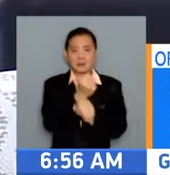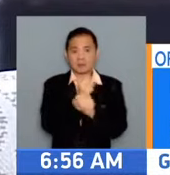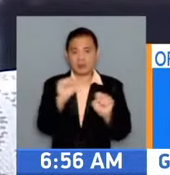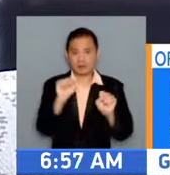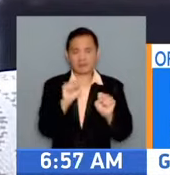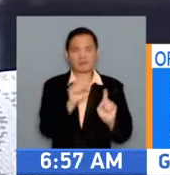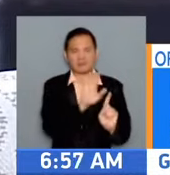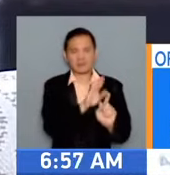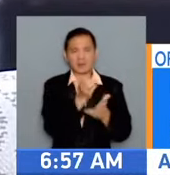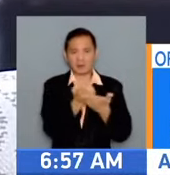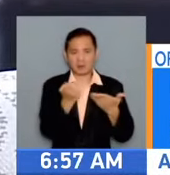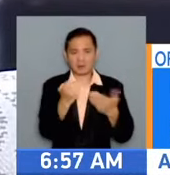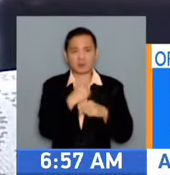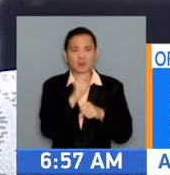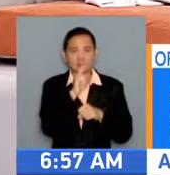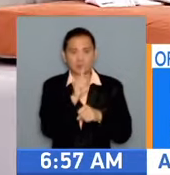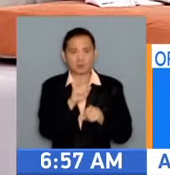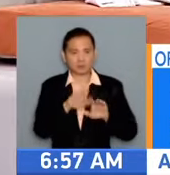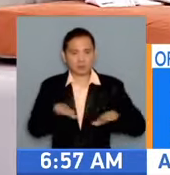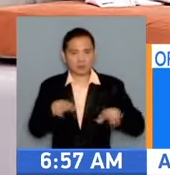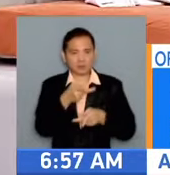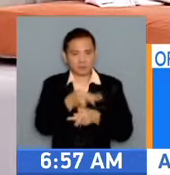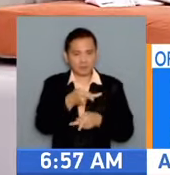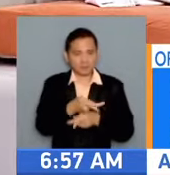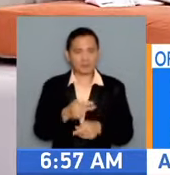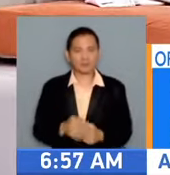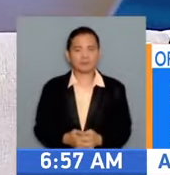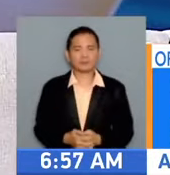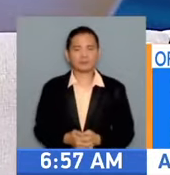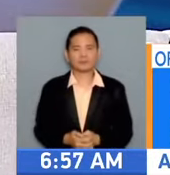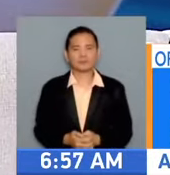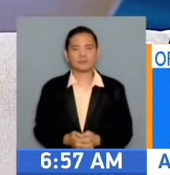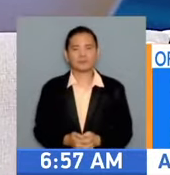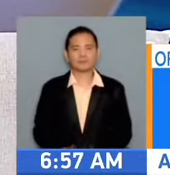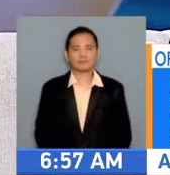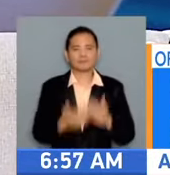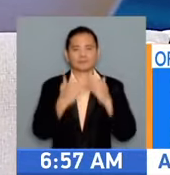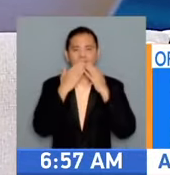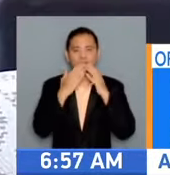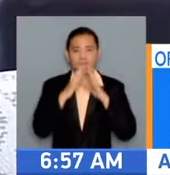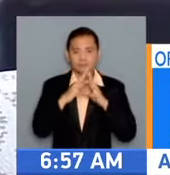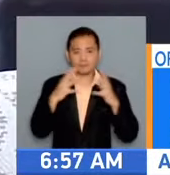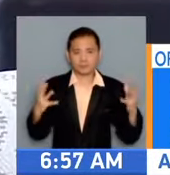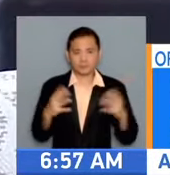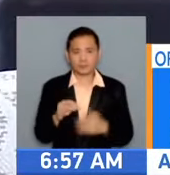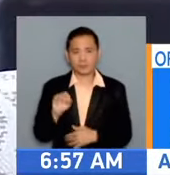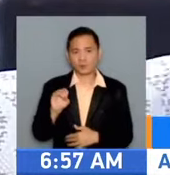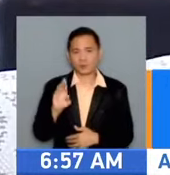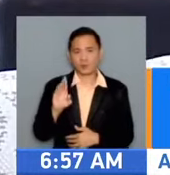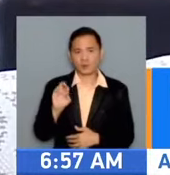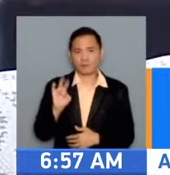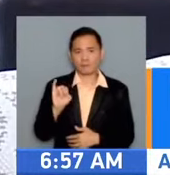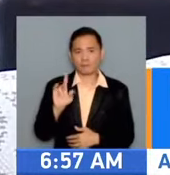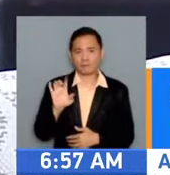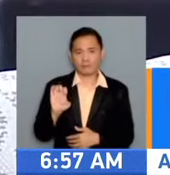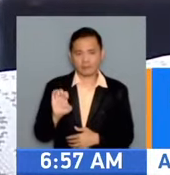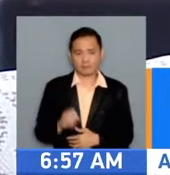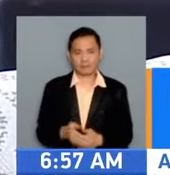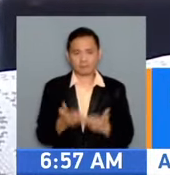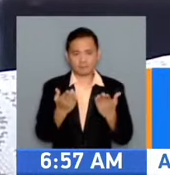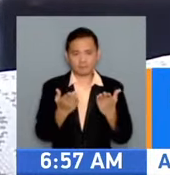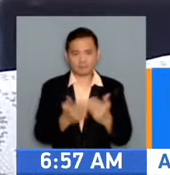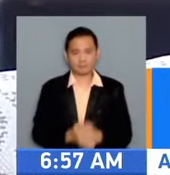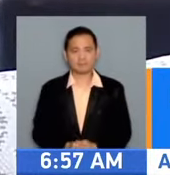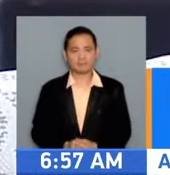safe din po yung ating mga toddlers. Nako yan. Nako, maraming salamat, Orville Bemida, Occupational Safety and